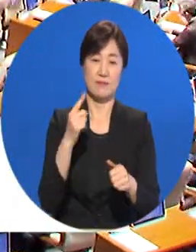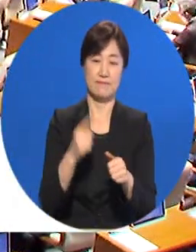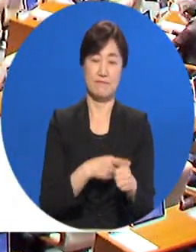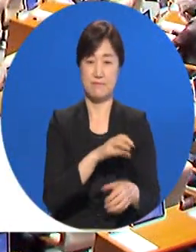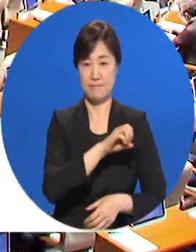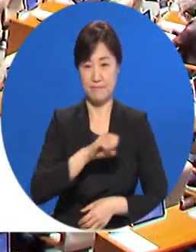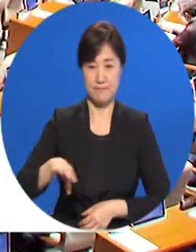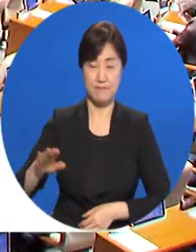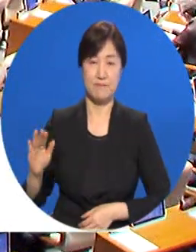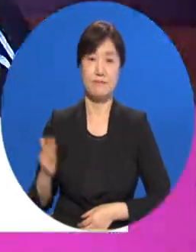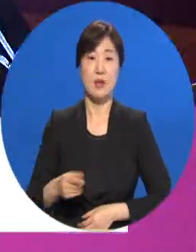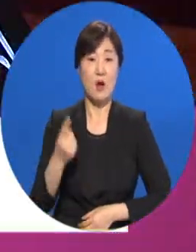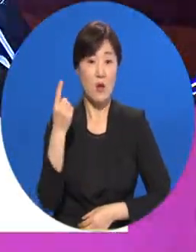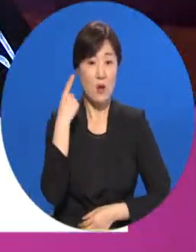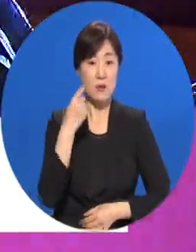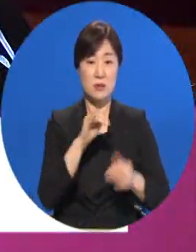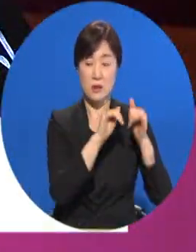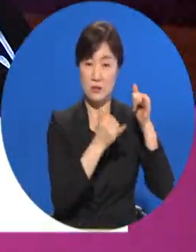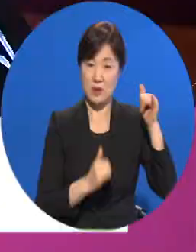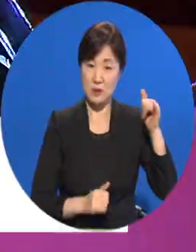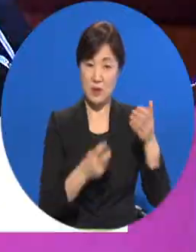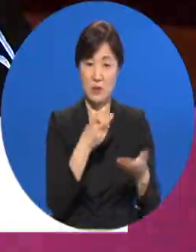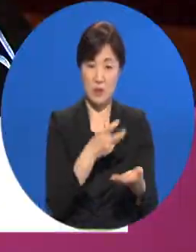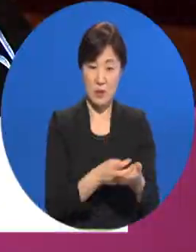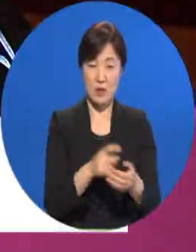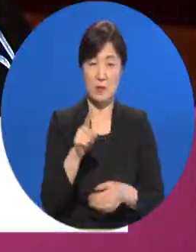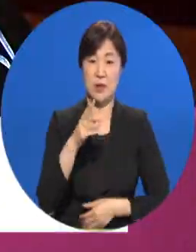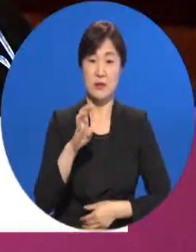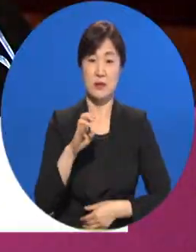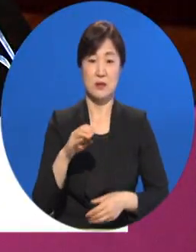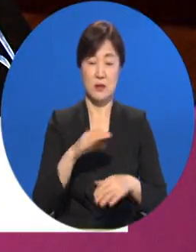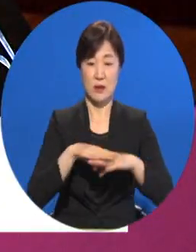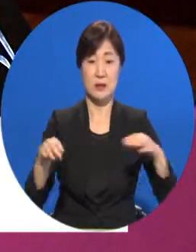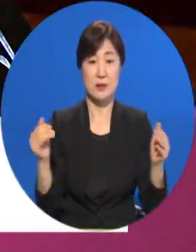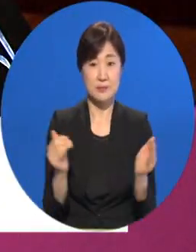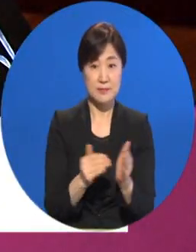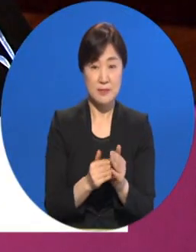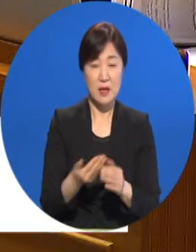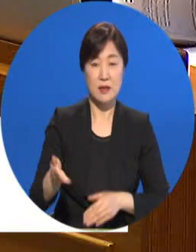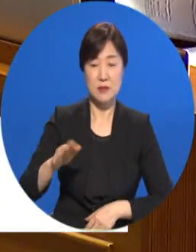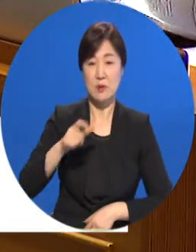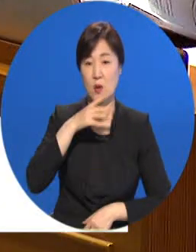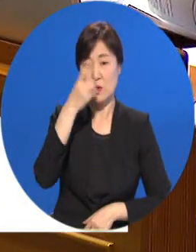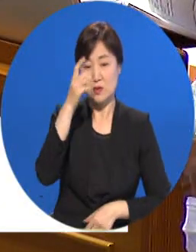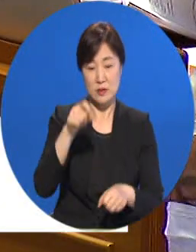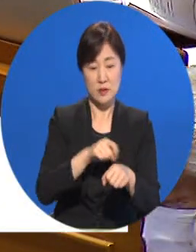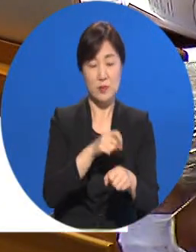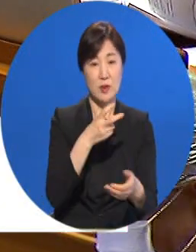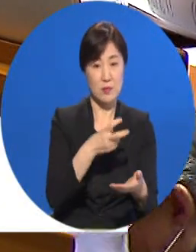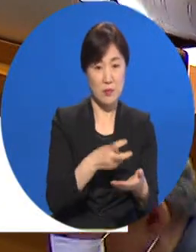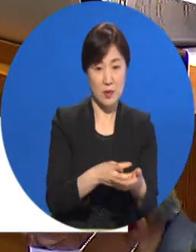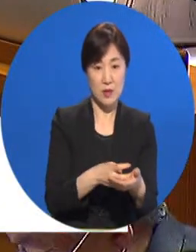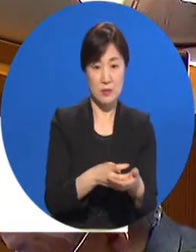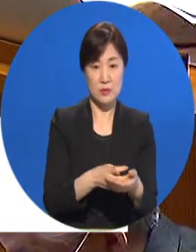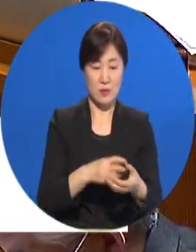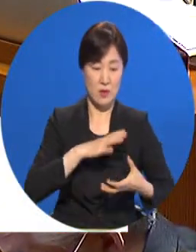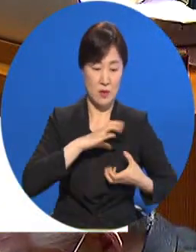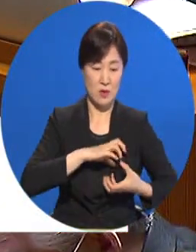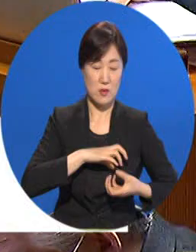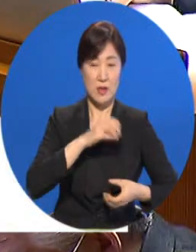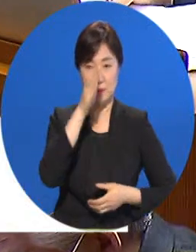어제 과거사법 등 140여 건의 법안을 처리했지만 여순사건특별법은 물론